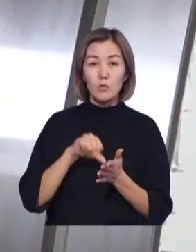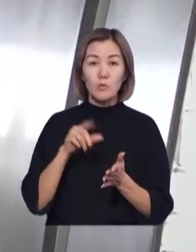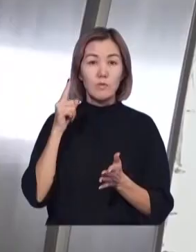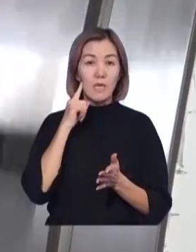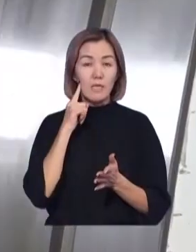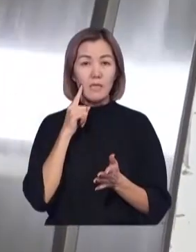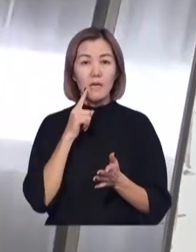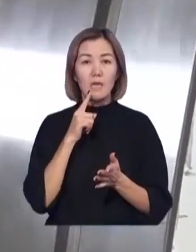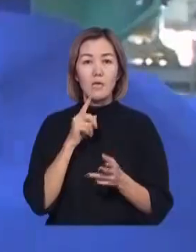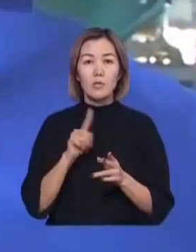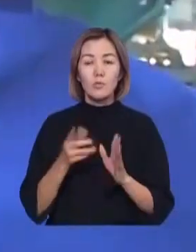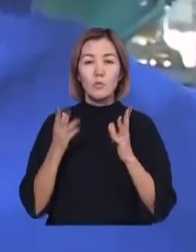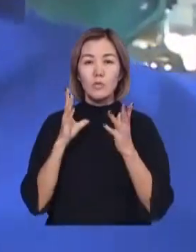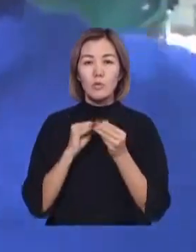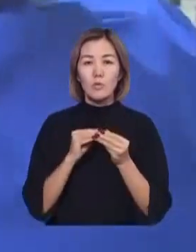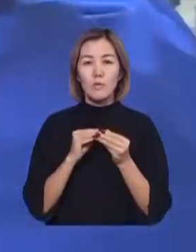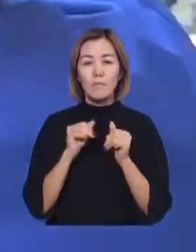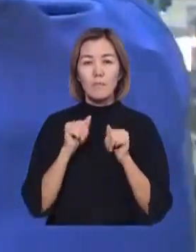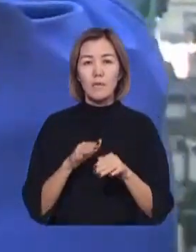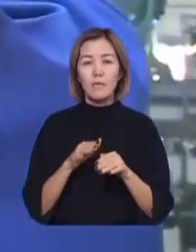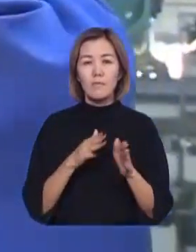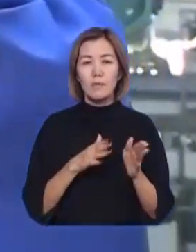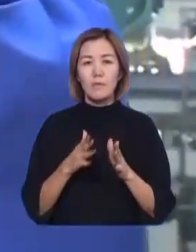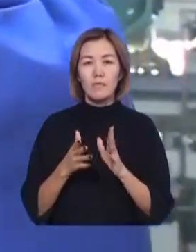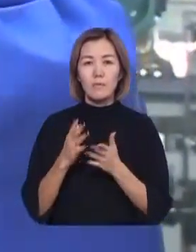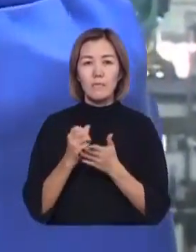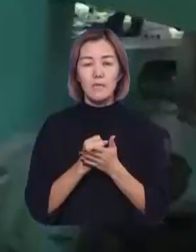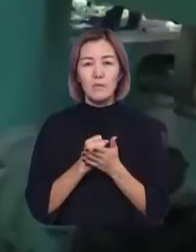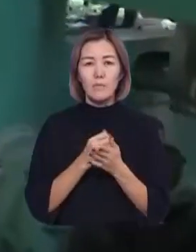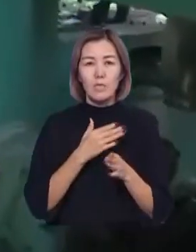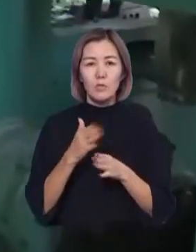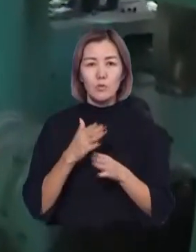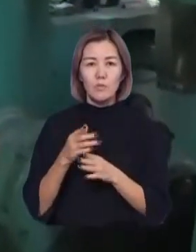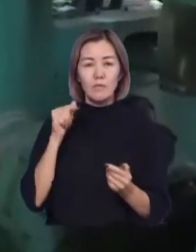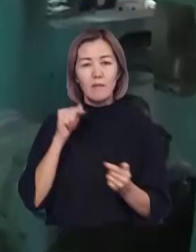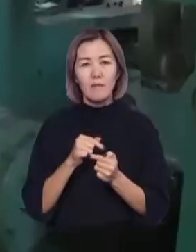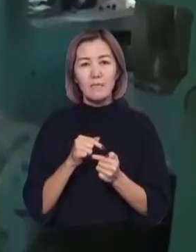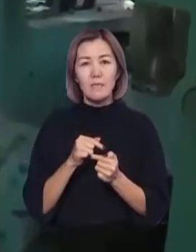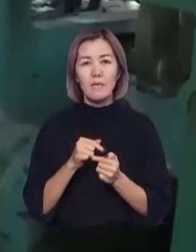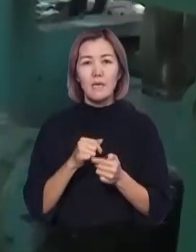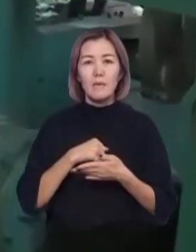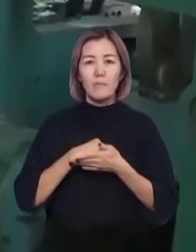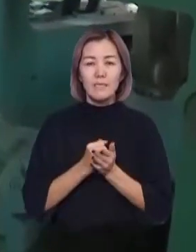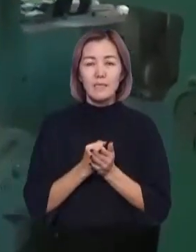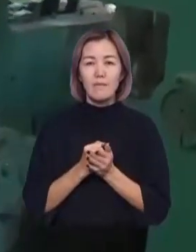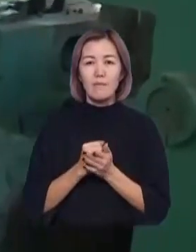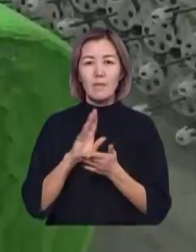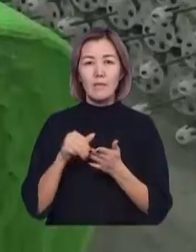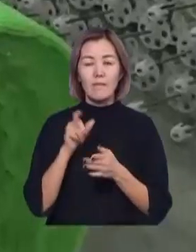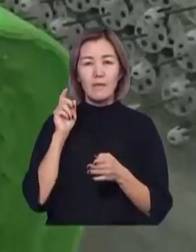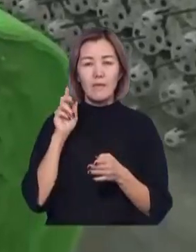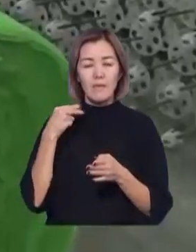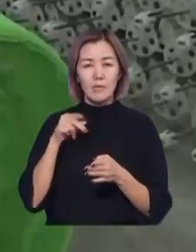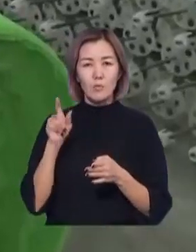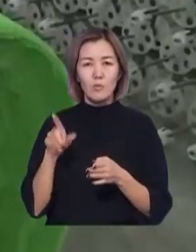доклад отметил что это результат принятых мер по по распределению ресурсов в соответствии с задачами поставленными главой